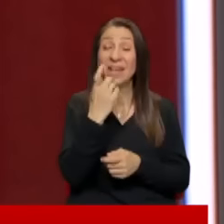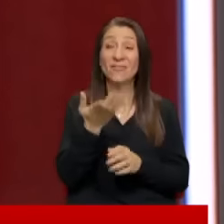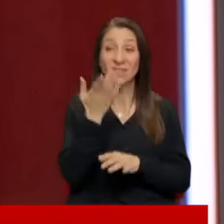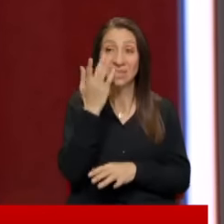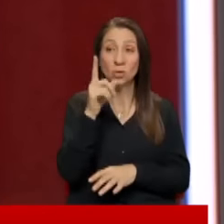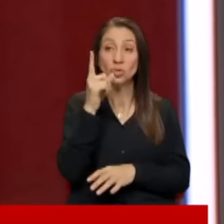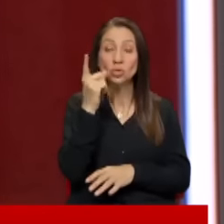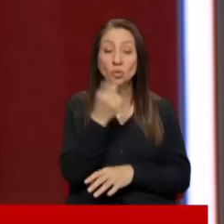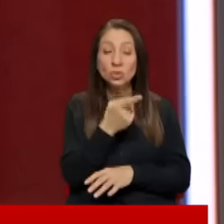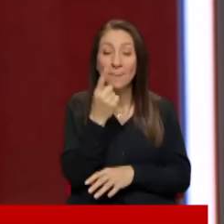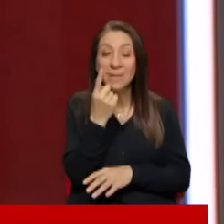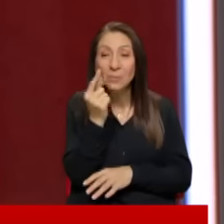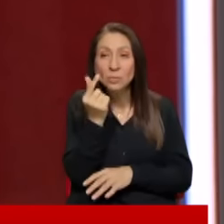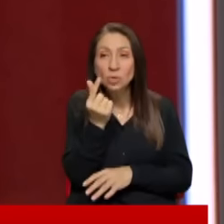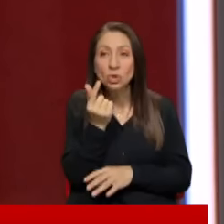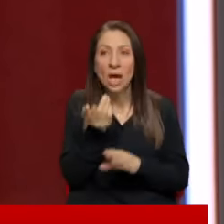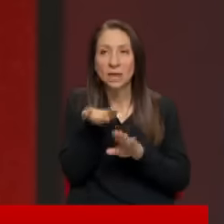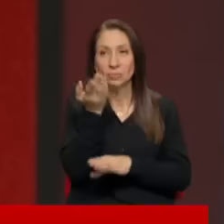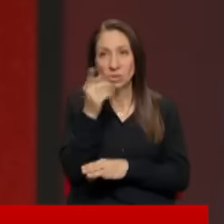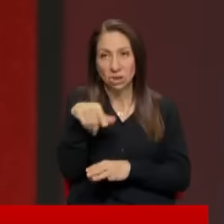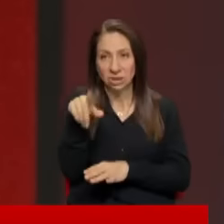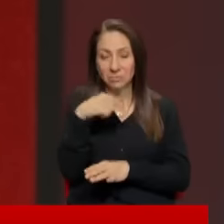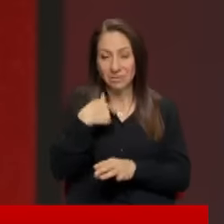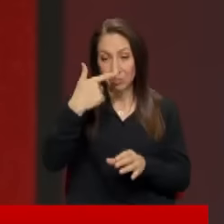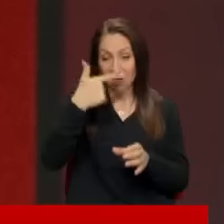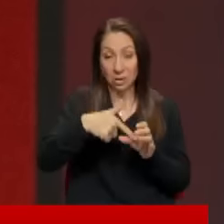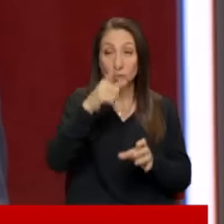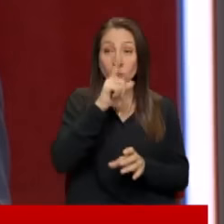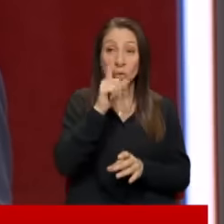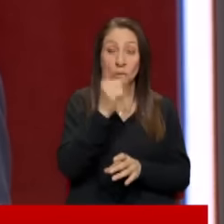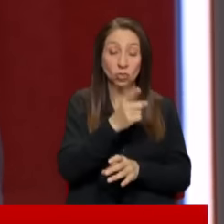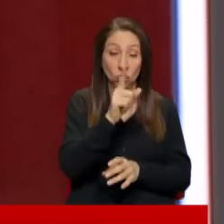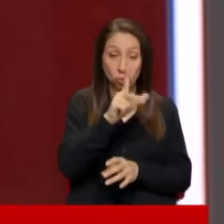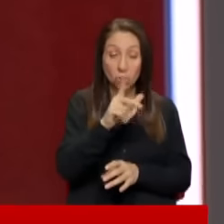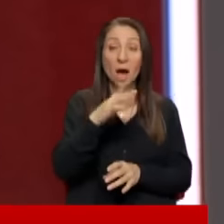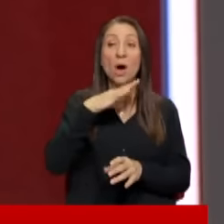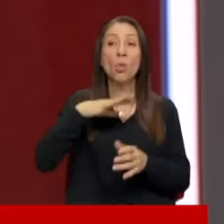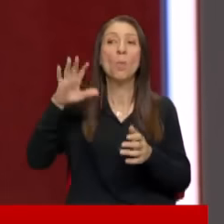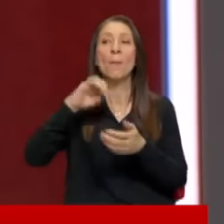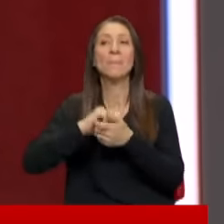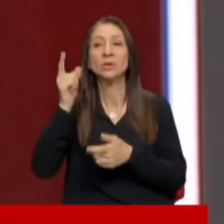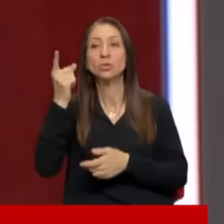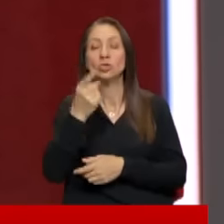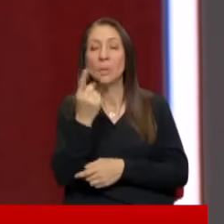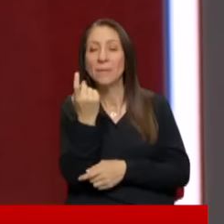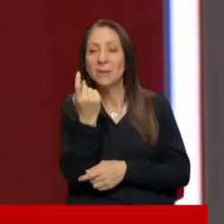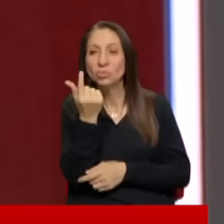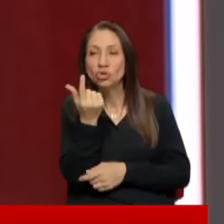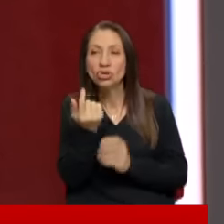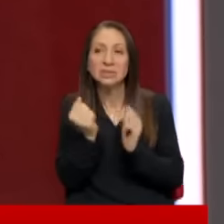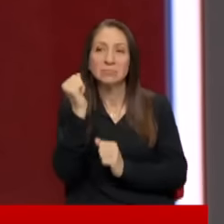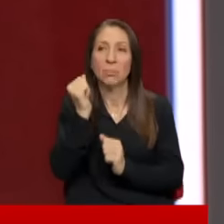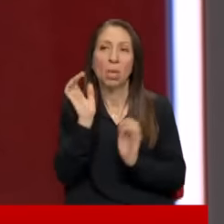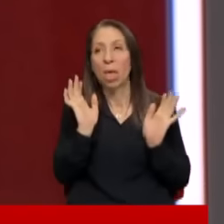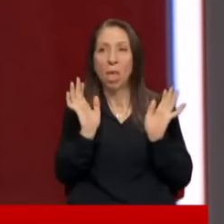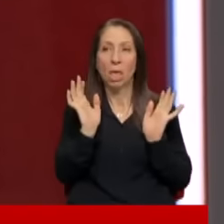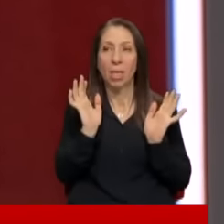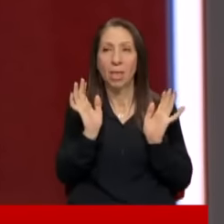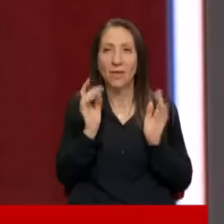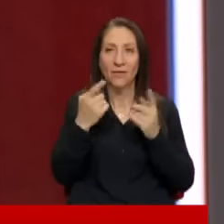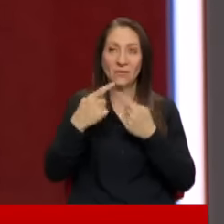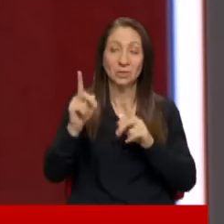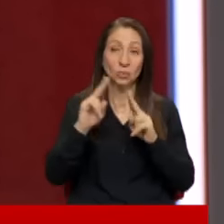sürede %1,5. Bizde benzin %113, Avrupa Birliği'nde ortalama %1,5 artmış benzin fiyatları. İşte